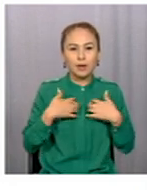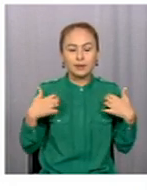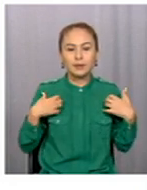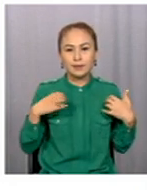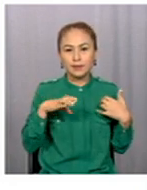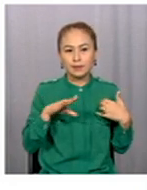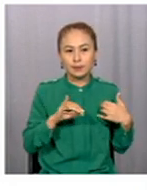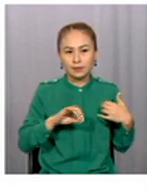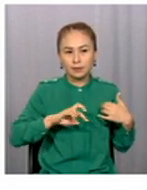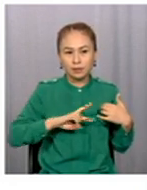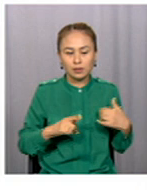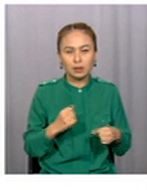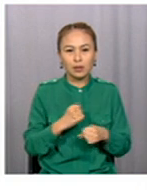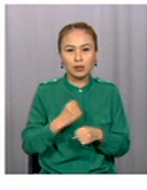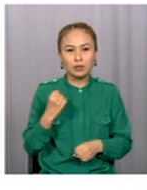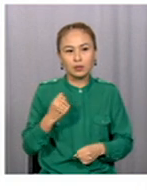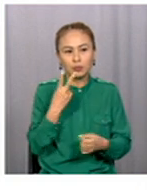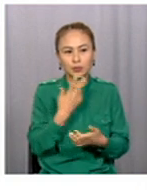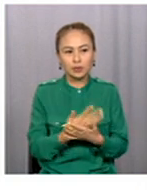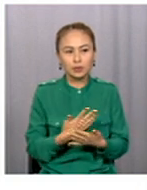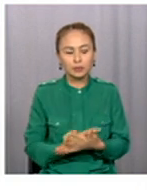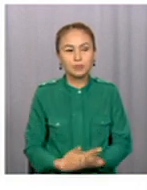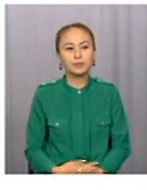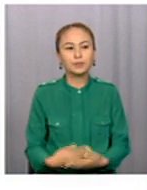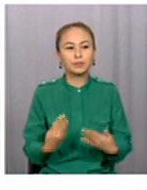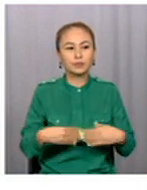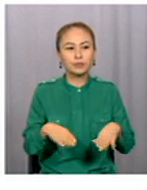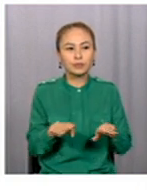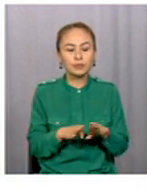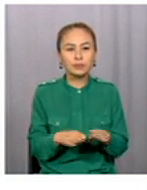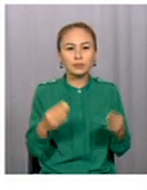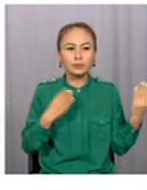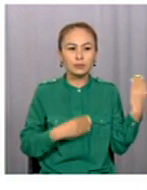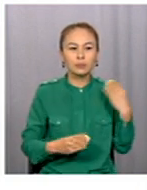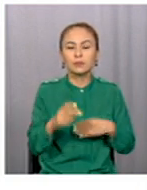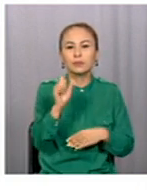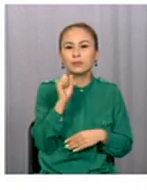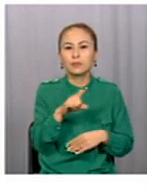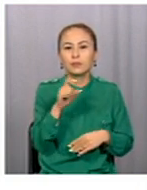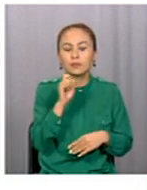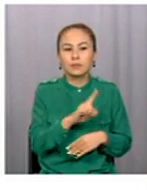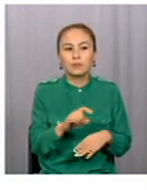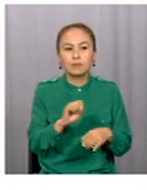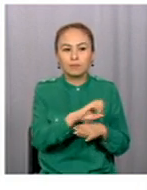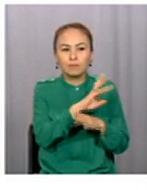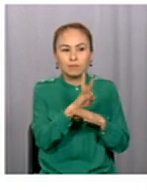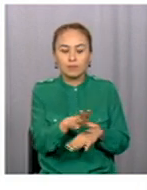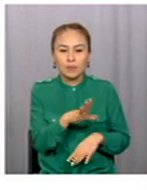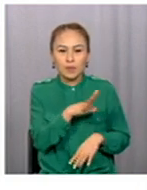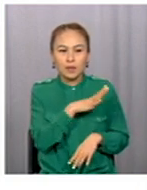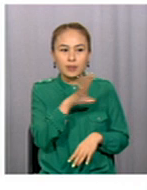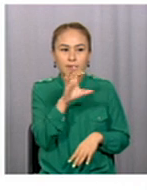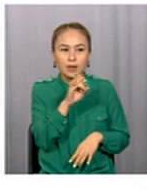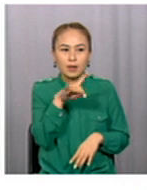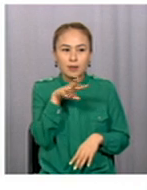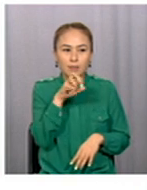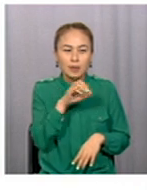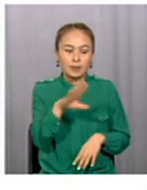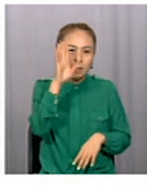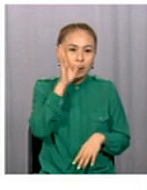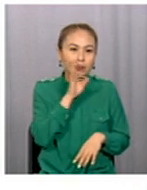полихромдық стиль қатар көрініс тапты. Олар киімдерін алтынмен әшекелеген. Сармат әйелдері